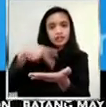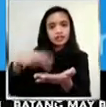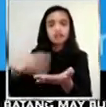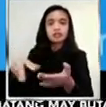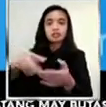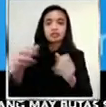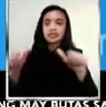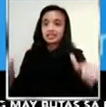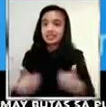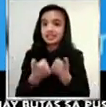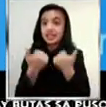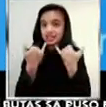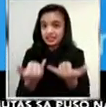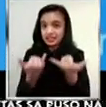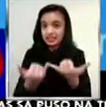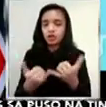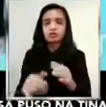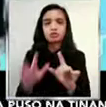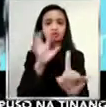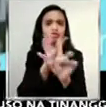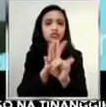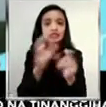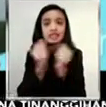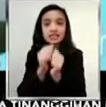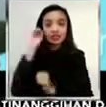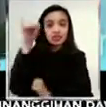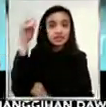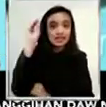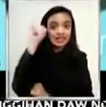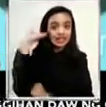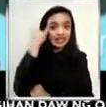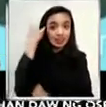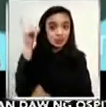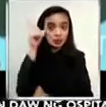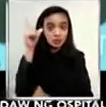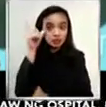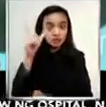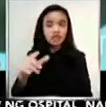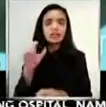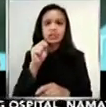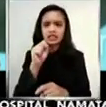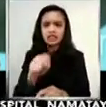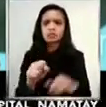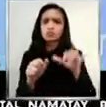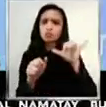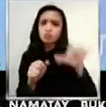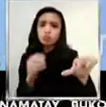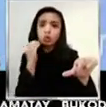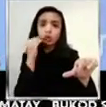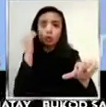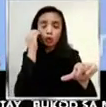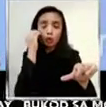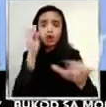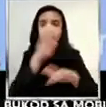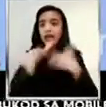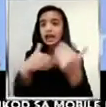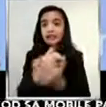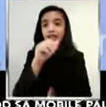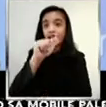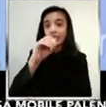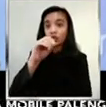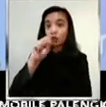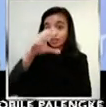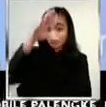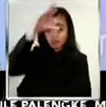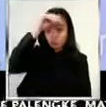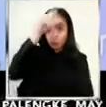ang ngayon internet sensation na si DJ Luño. At kahit naka-stay at home ang mga AOS boys, kumasa sa